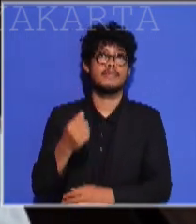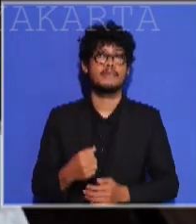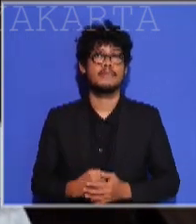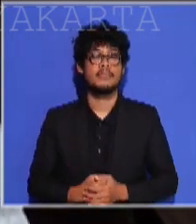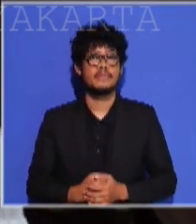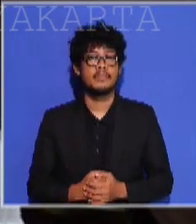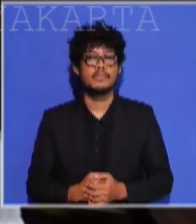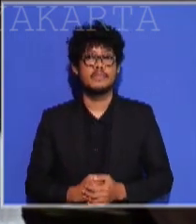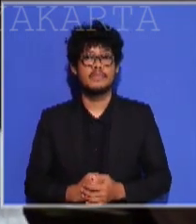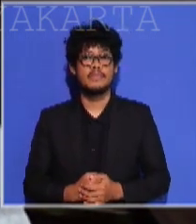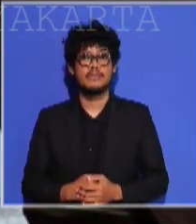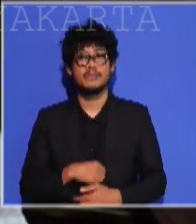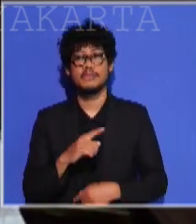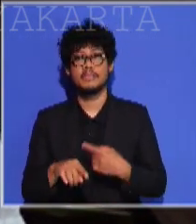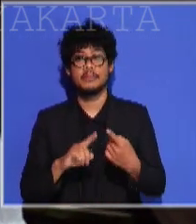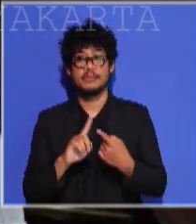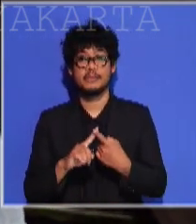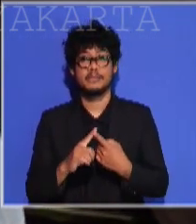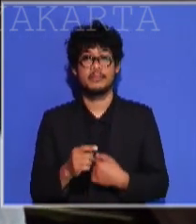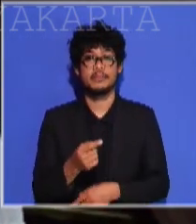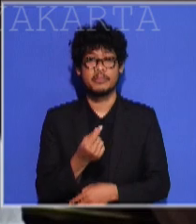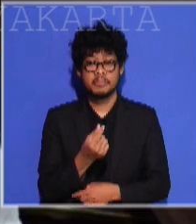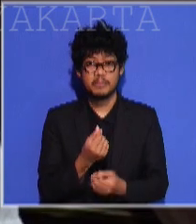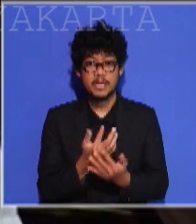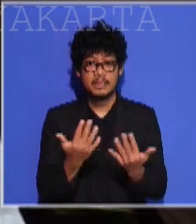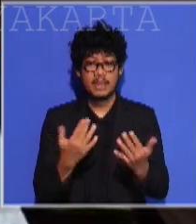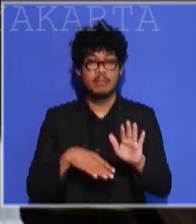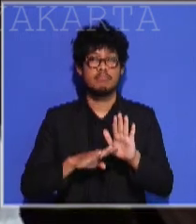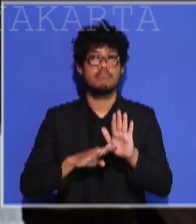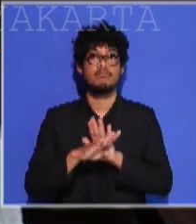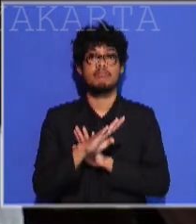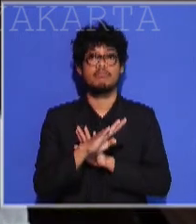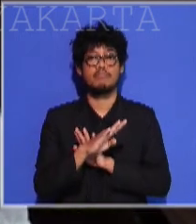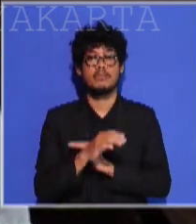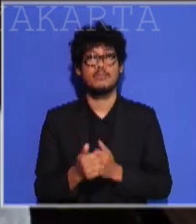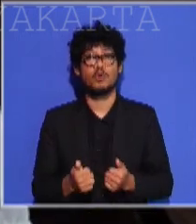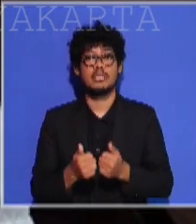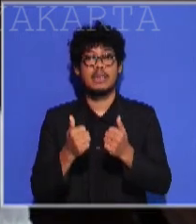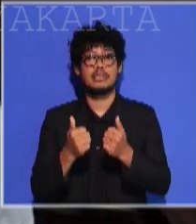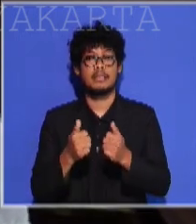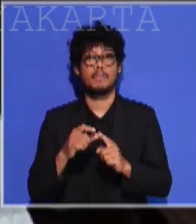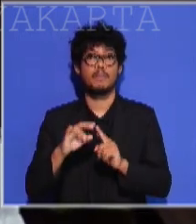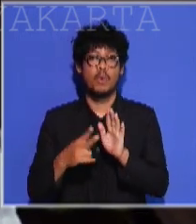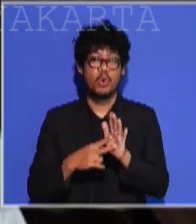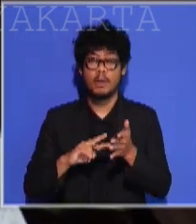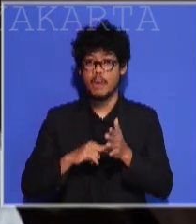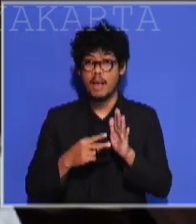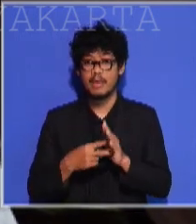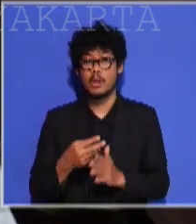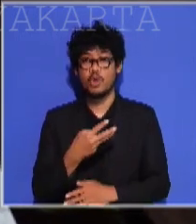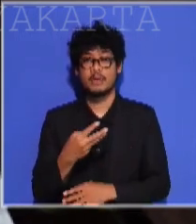ekonomi masyarakat, ya, pendapatan ekonomi masyarakat, ya. Karena sukses PON itu juga harus sukses ekonomi loh. Oke.